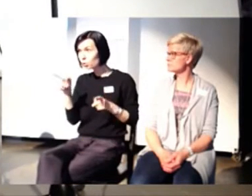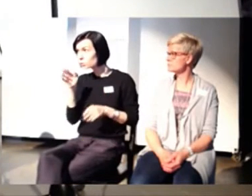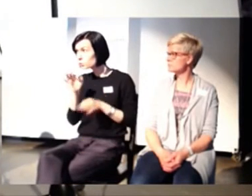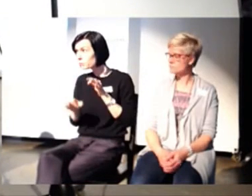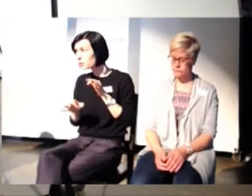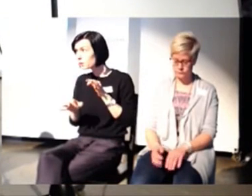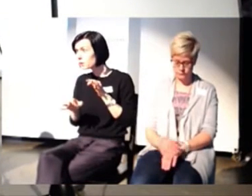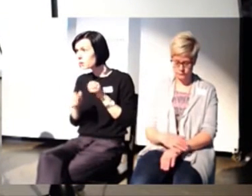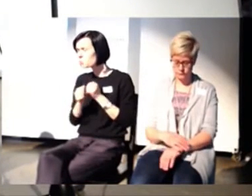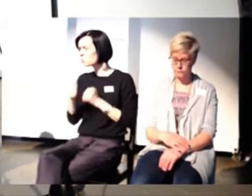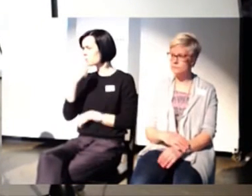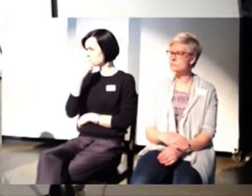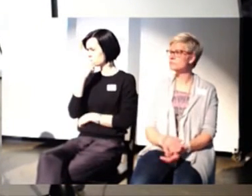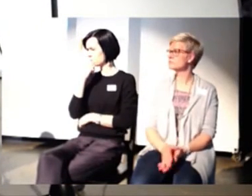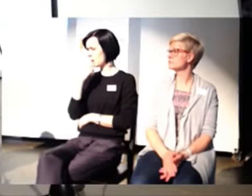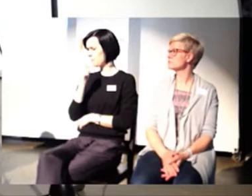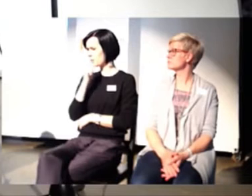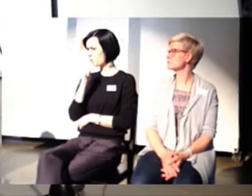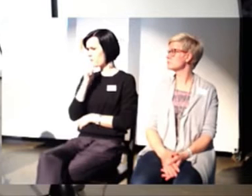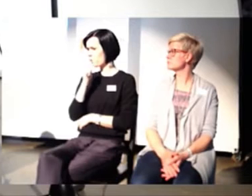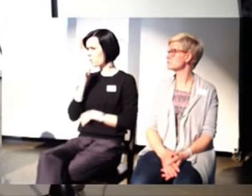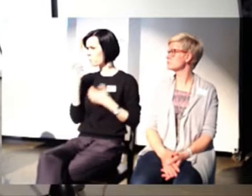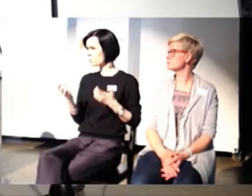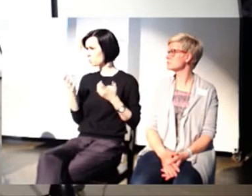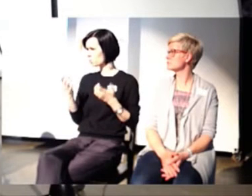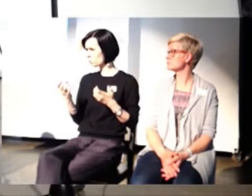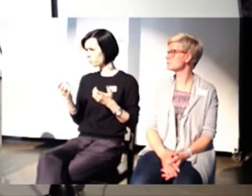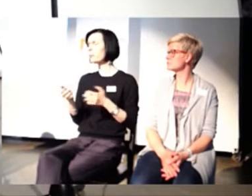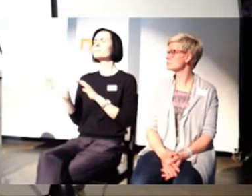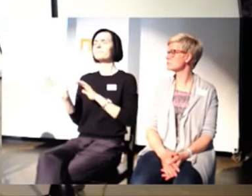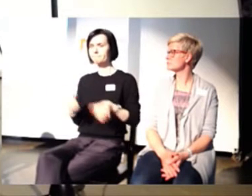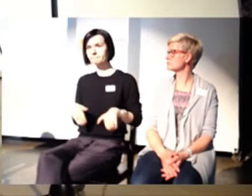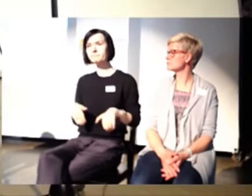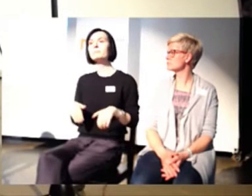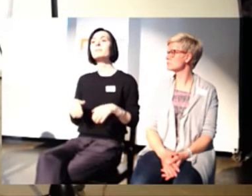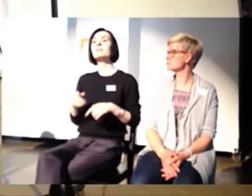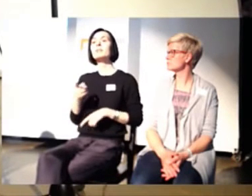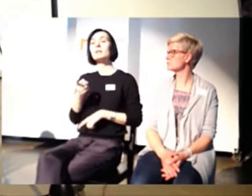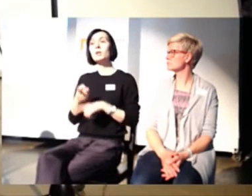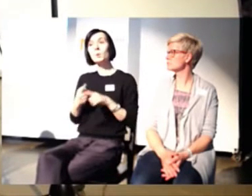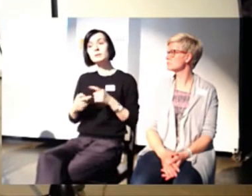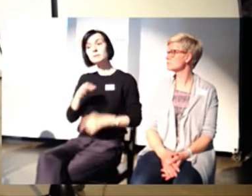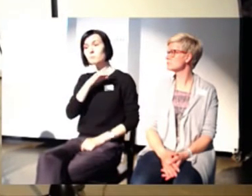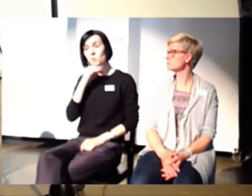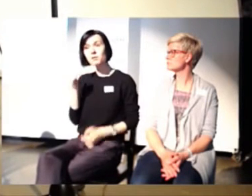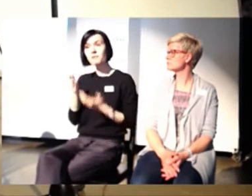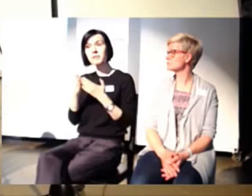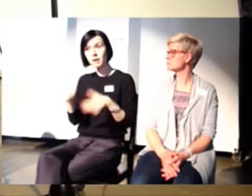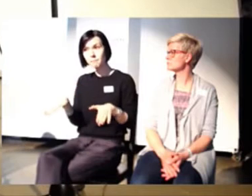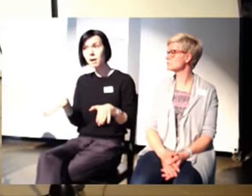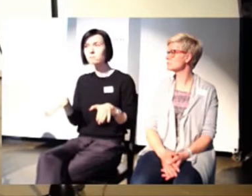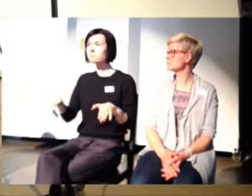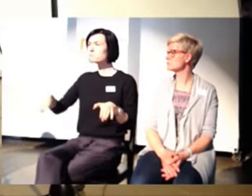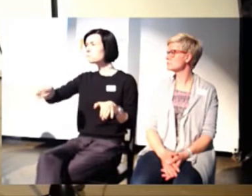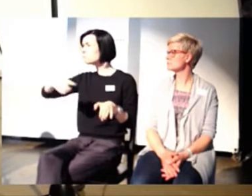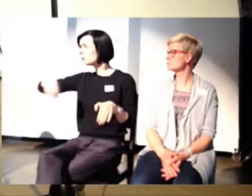sitten me ei saada niin tähän mikrofoniin, mutta silti se voisi olla monessakin mielestä tosi kiva. Mä luulen, että meitä on